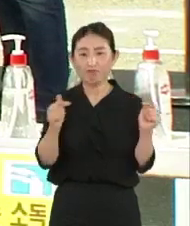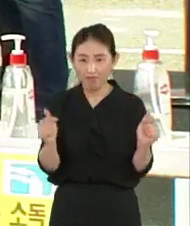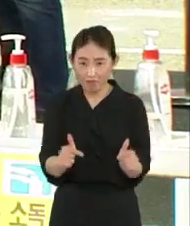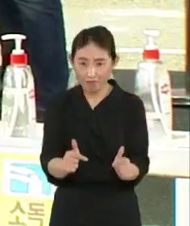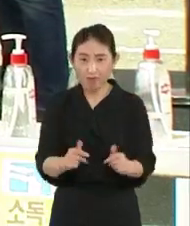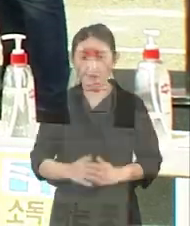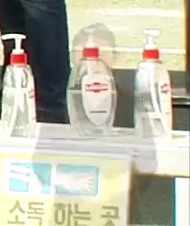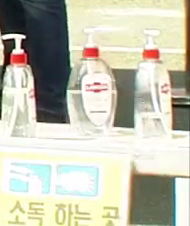수치입니다